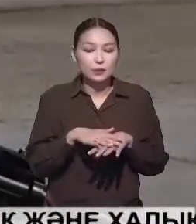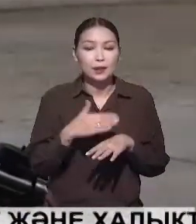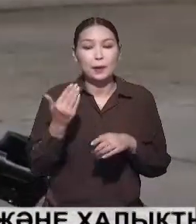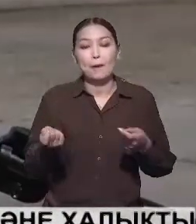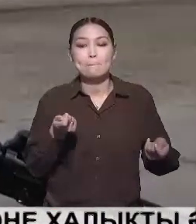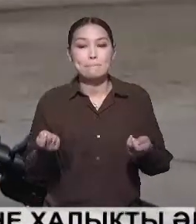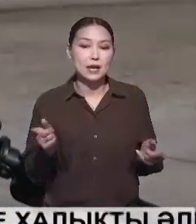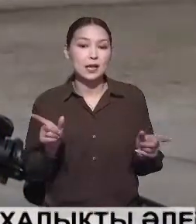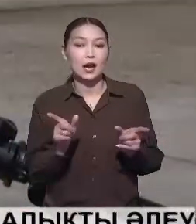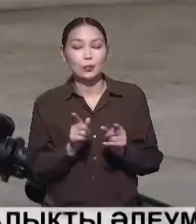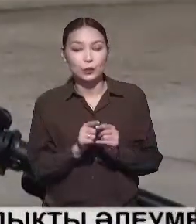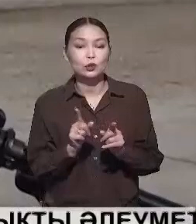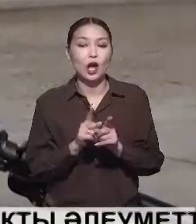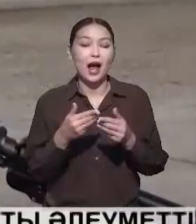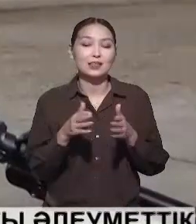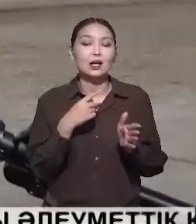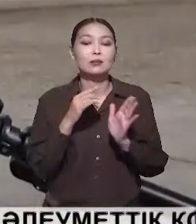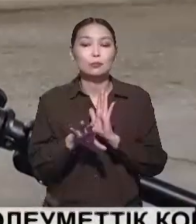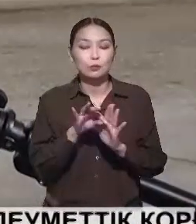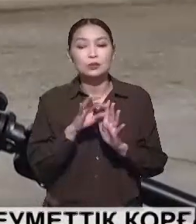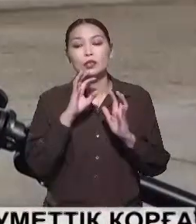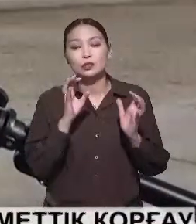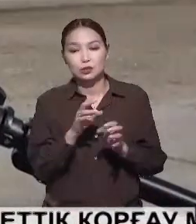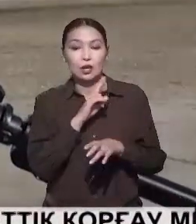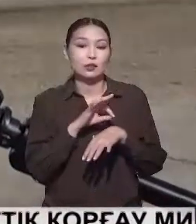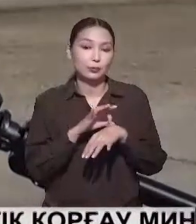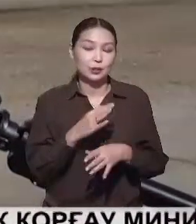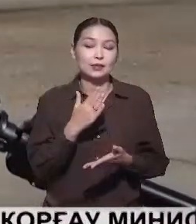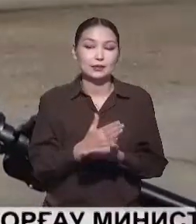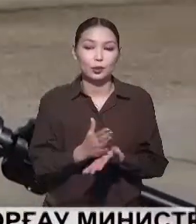арасындағы ашықтық формуласын сақтау мақсатындағы жасалып отқан үлкен